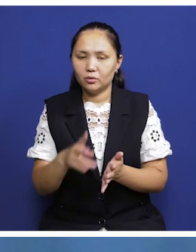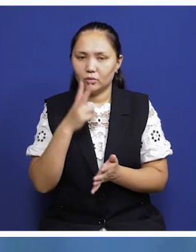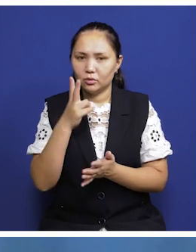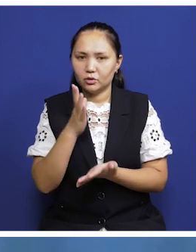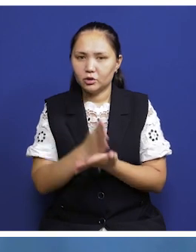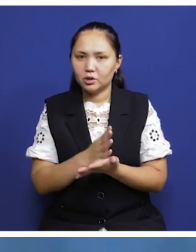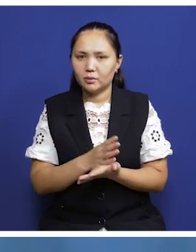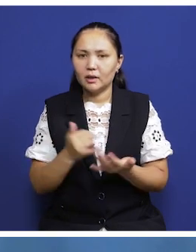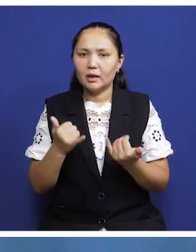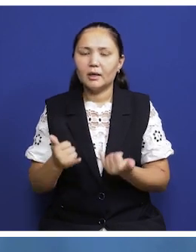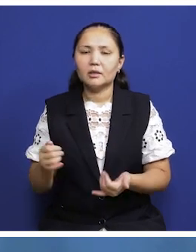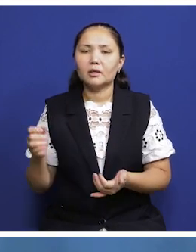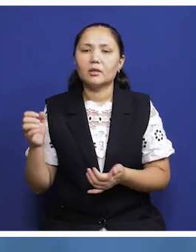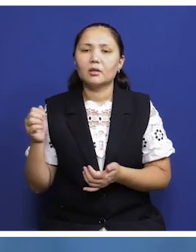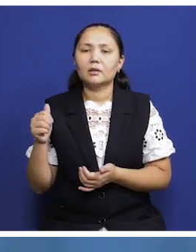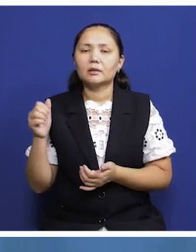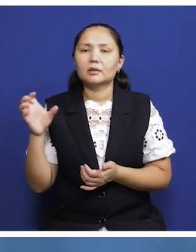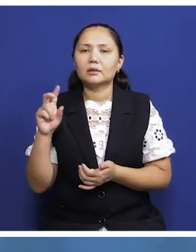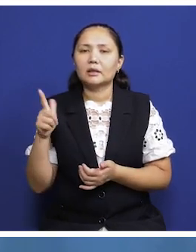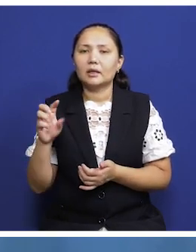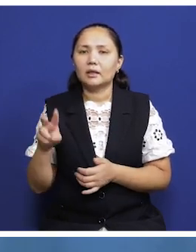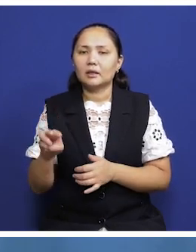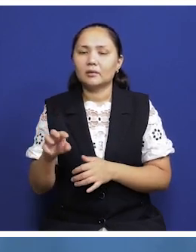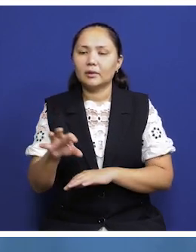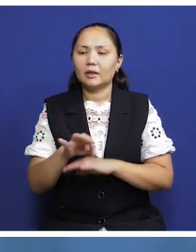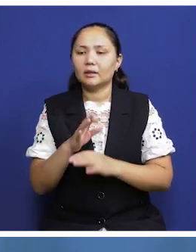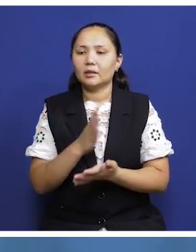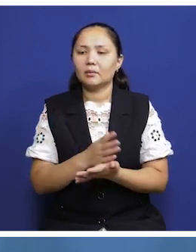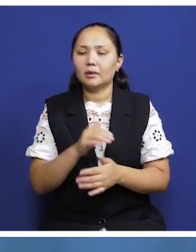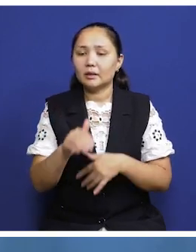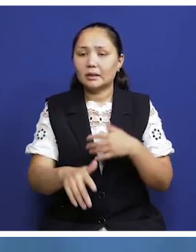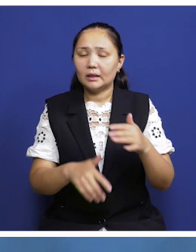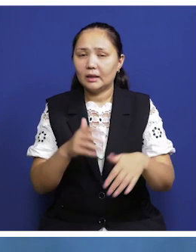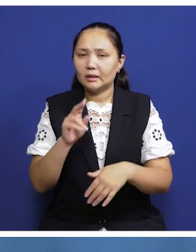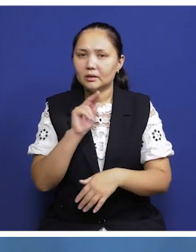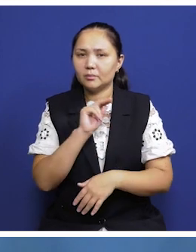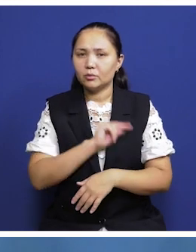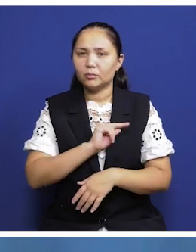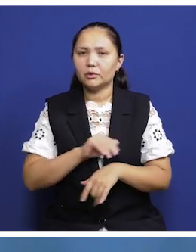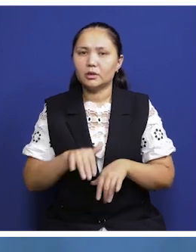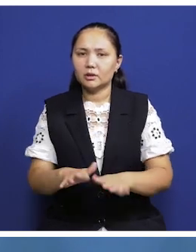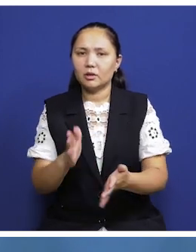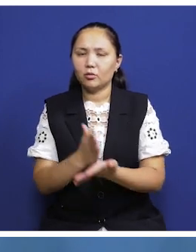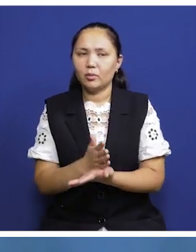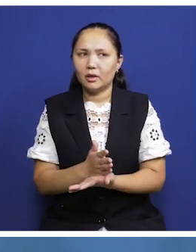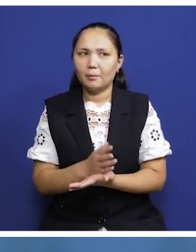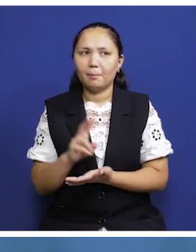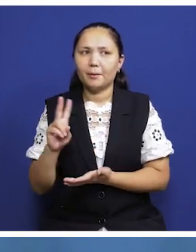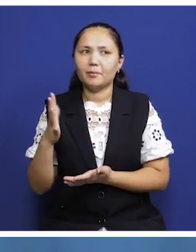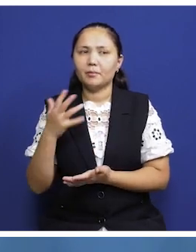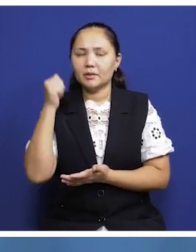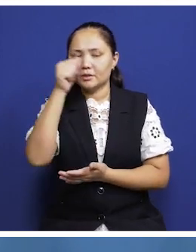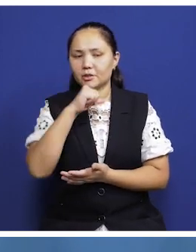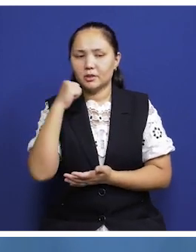бар. Олармен де ары қарай ұңғыман терең қазып жұмысты жүргізетін болып, жалпы 2025 жылға